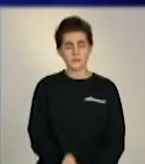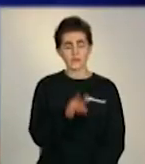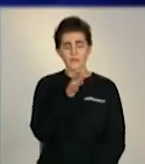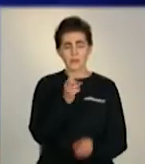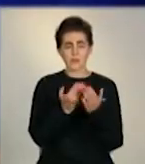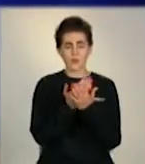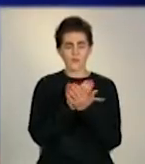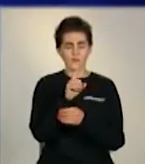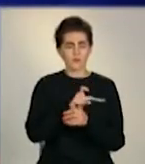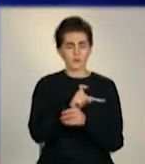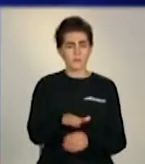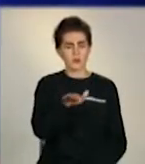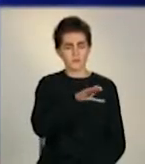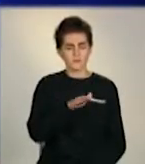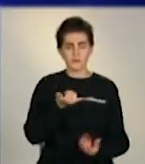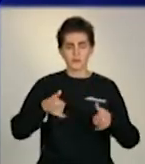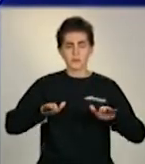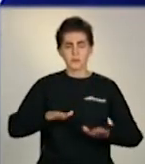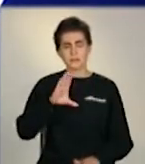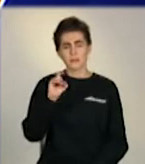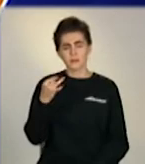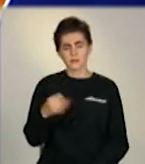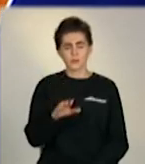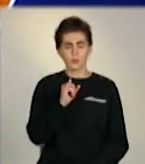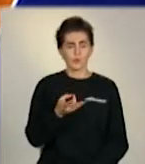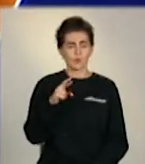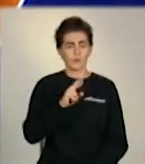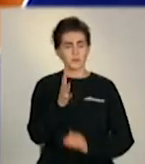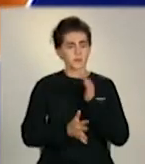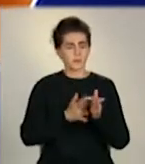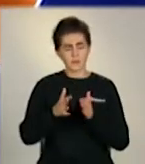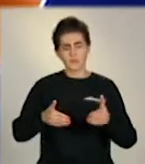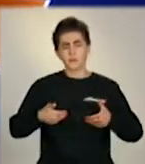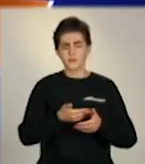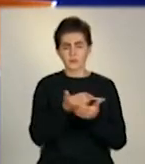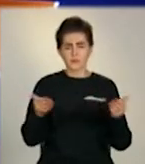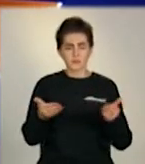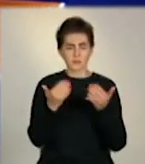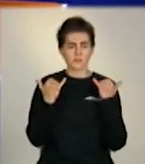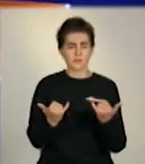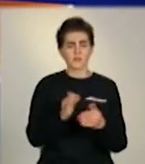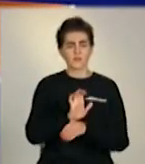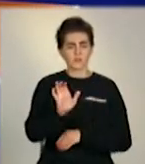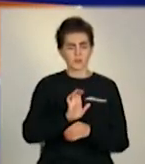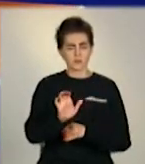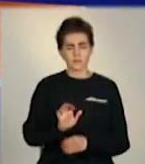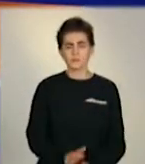Время новостей Донбасса, в студии Сергей Воронов и с мовою жестів Уляна Шумило. Вітаємо вас. Дивіться сьогодні у випуску.